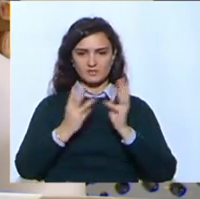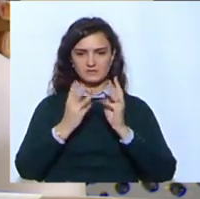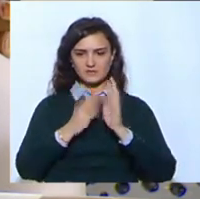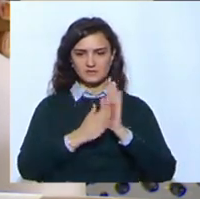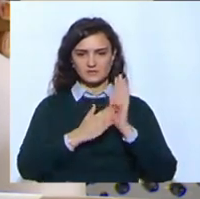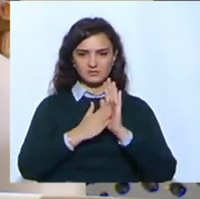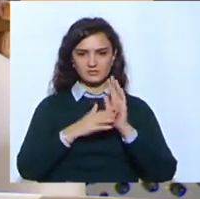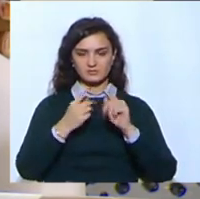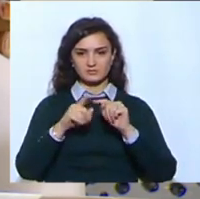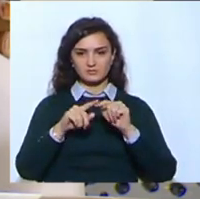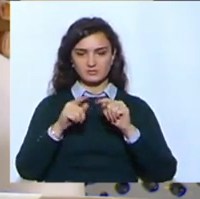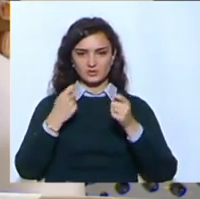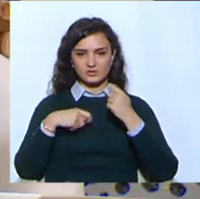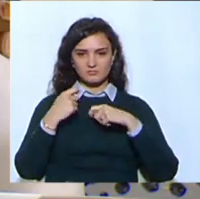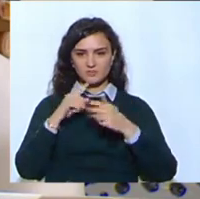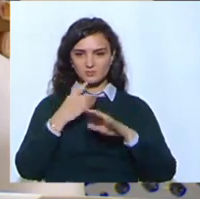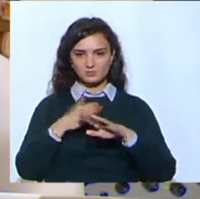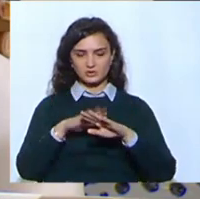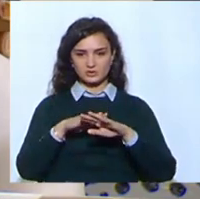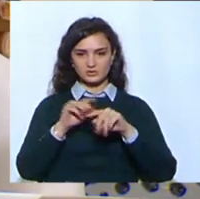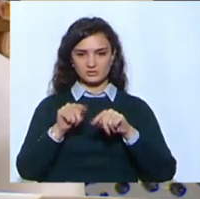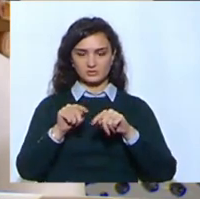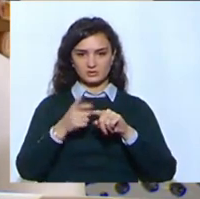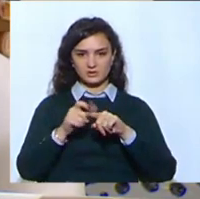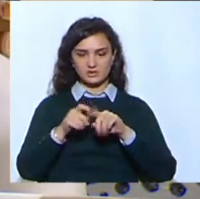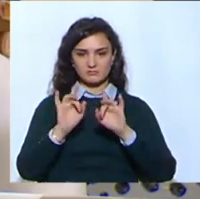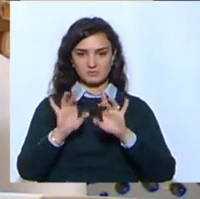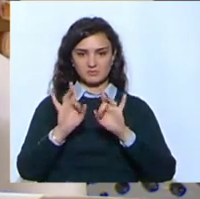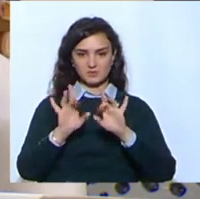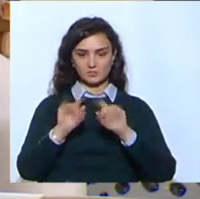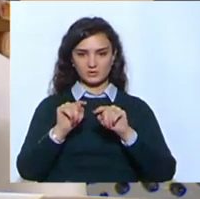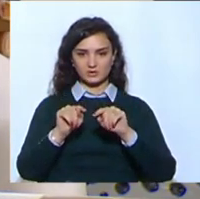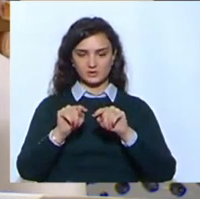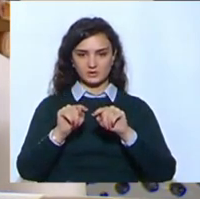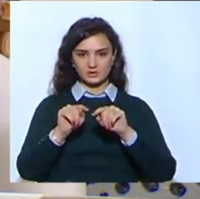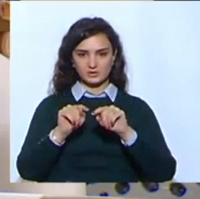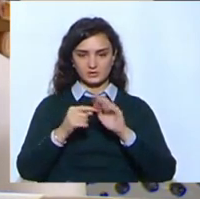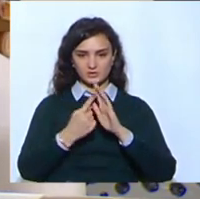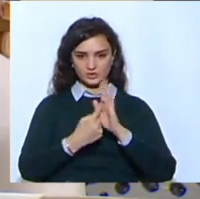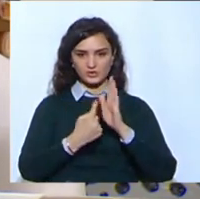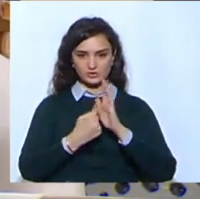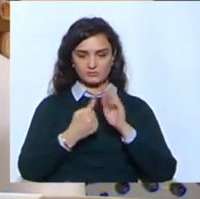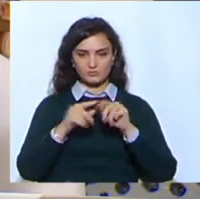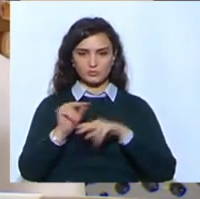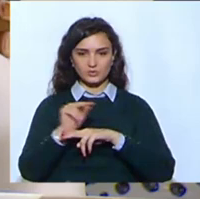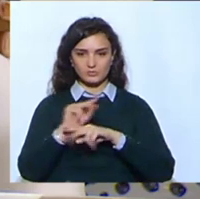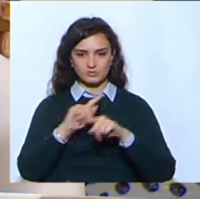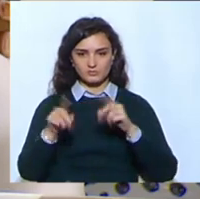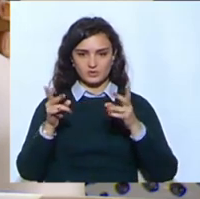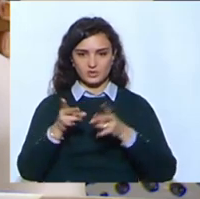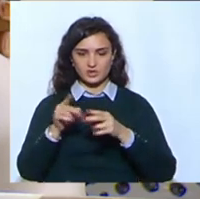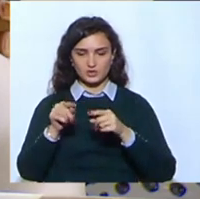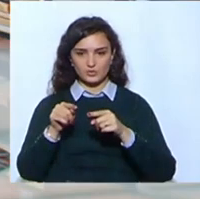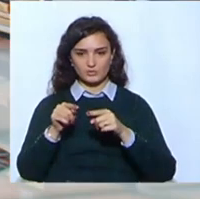უჭირს, პრაქტიკულად სამუსი ჩაცმაც კი იმდენად მტკივნეულია შორისის არე და ამას მაშინვე მკურნალობა